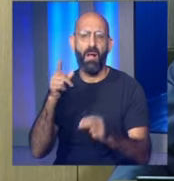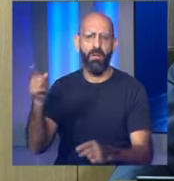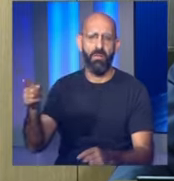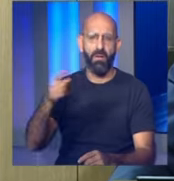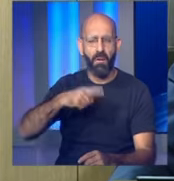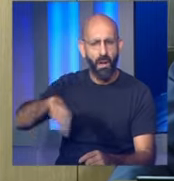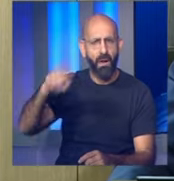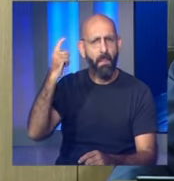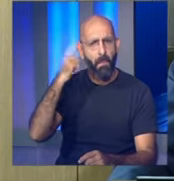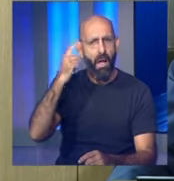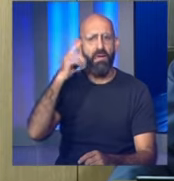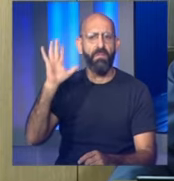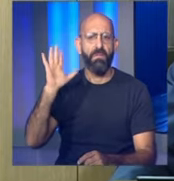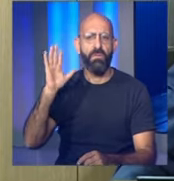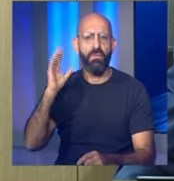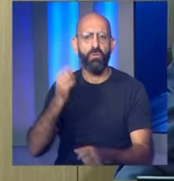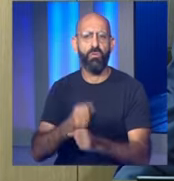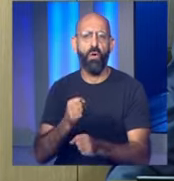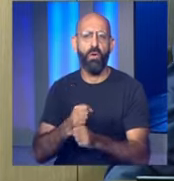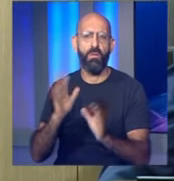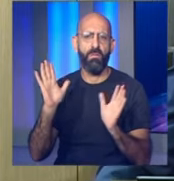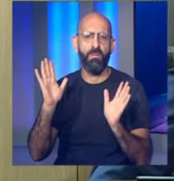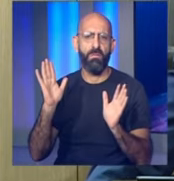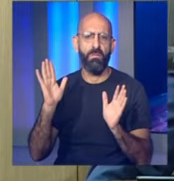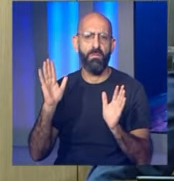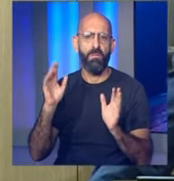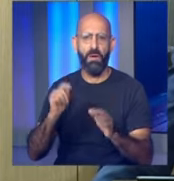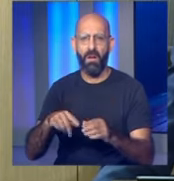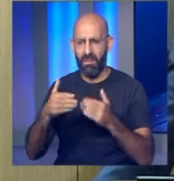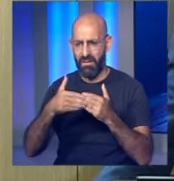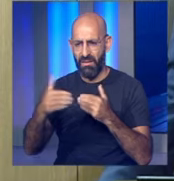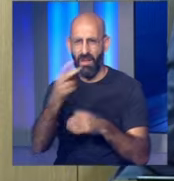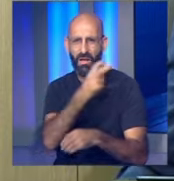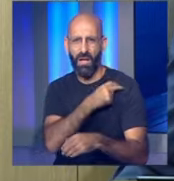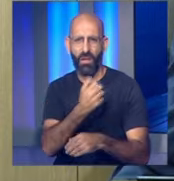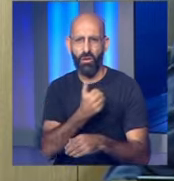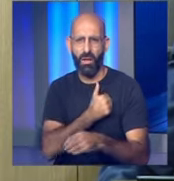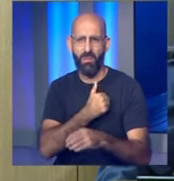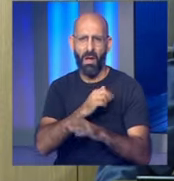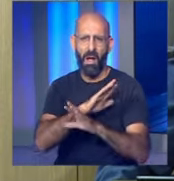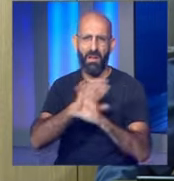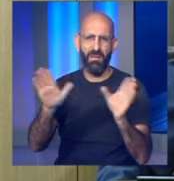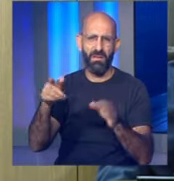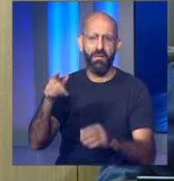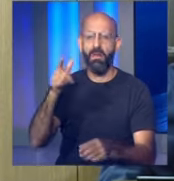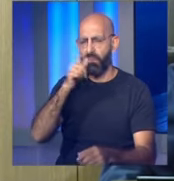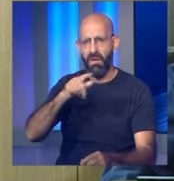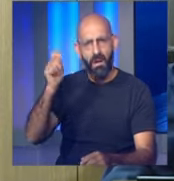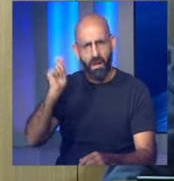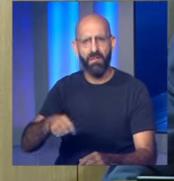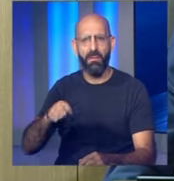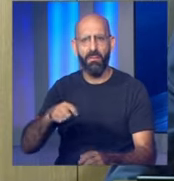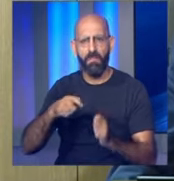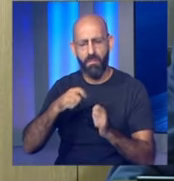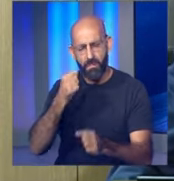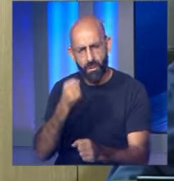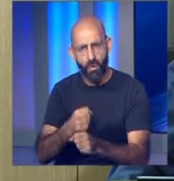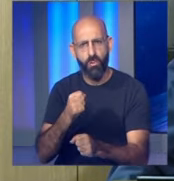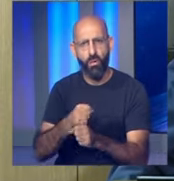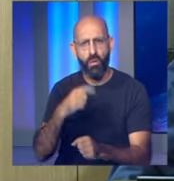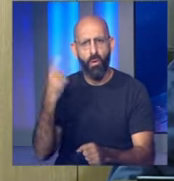والمسار نحو بناء الدولة بده يبلش دايما من الجيش اللبناني. نحن